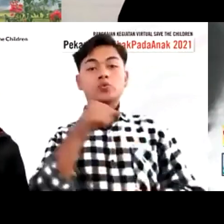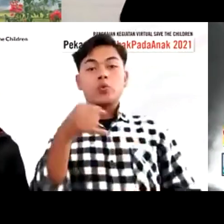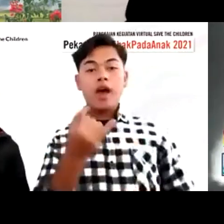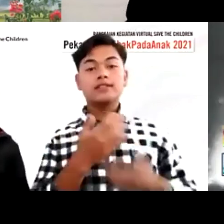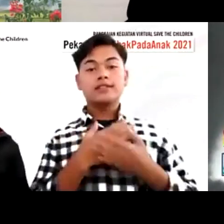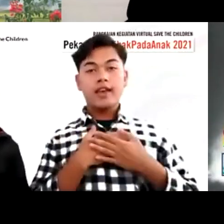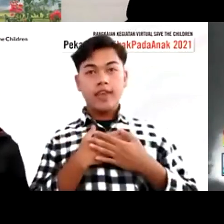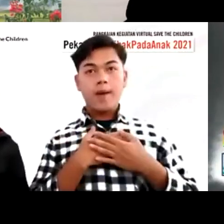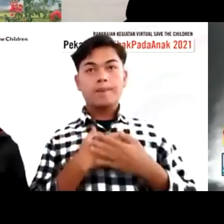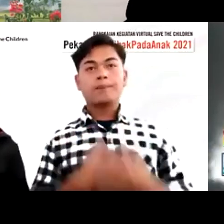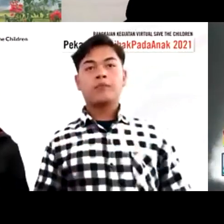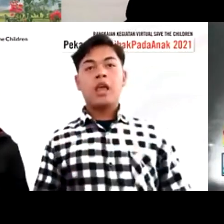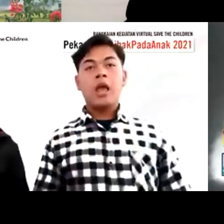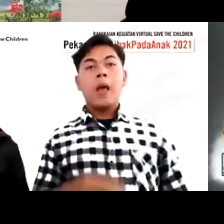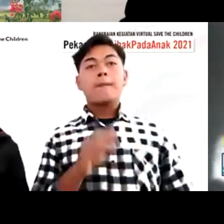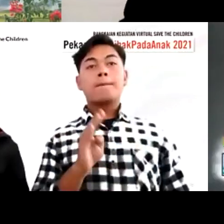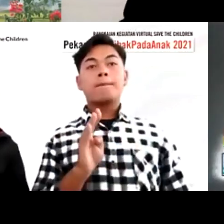tidak bunga jangan